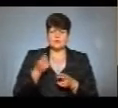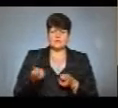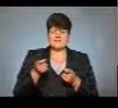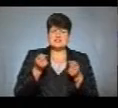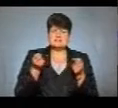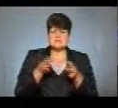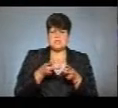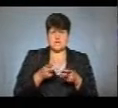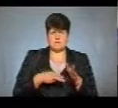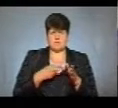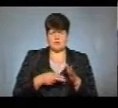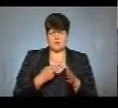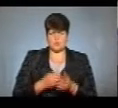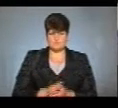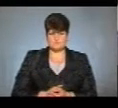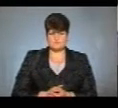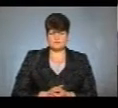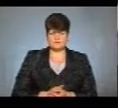потягом.